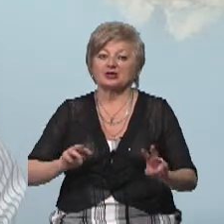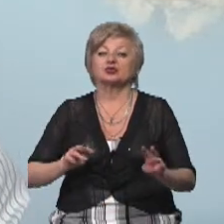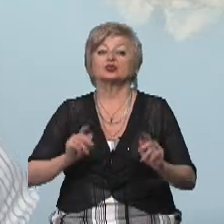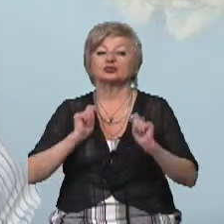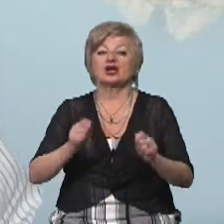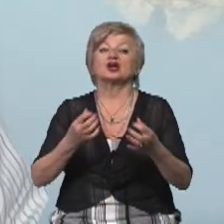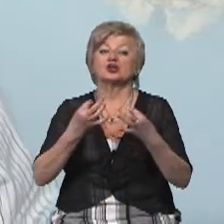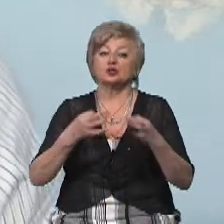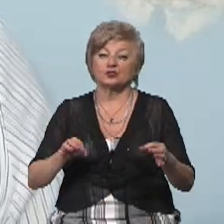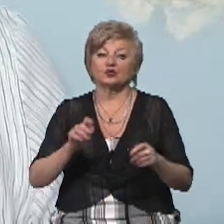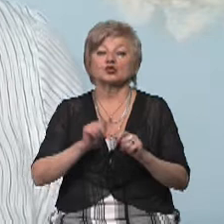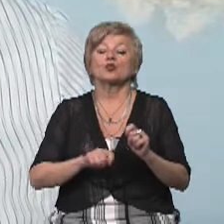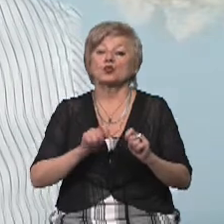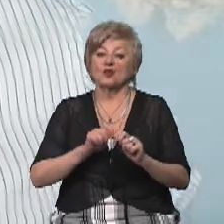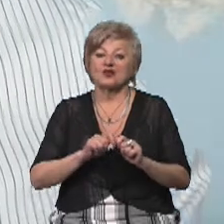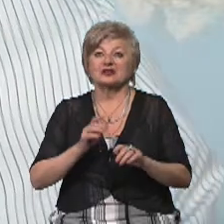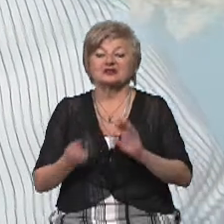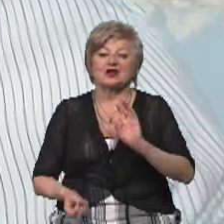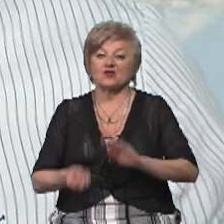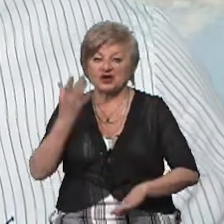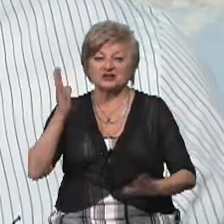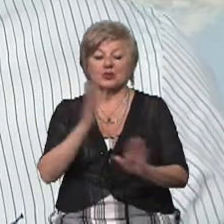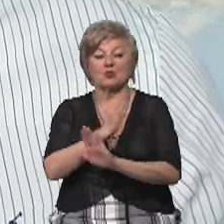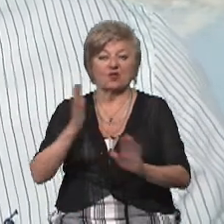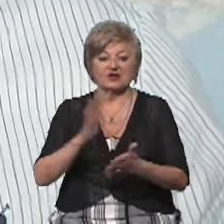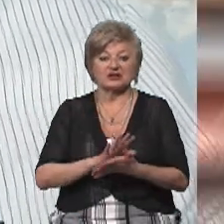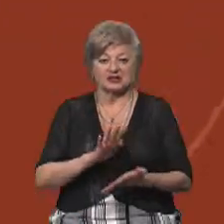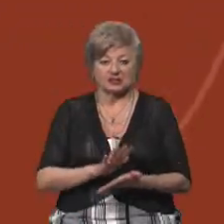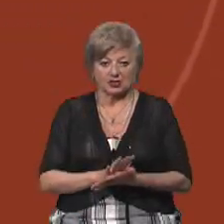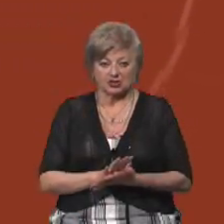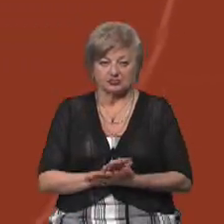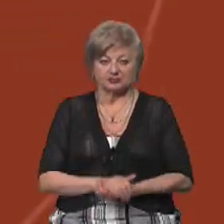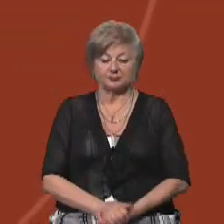на викиди забруднюючих речовин в атмосферне повітря стаціонарними джерелами.